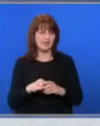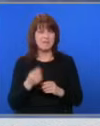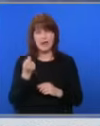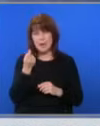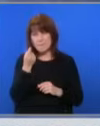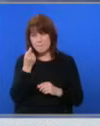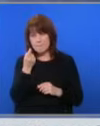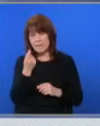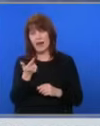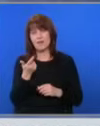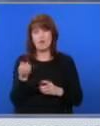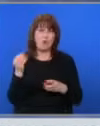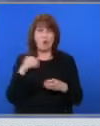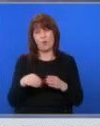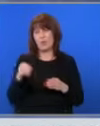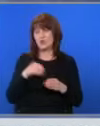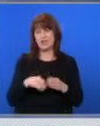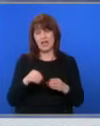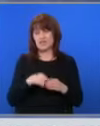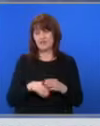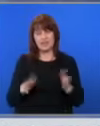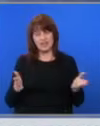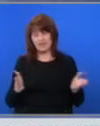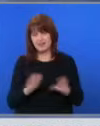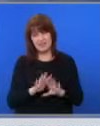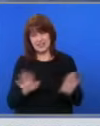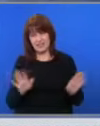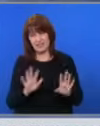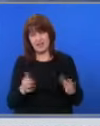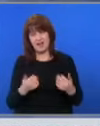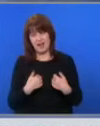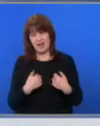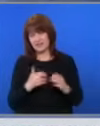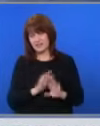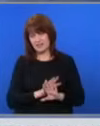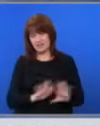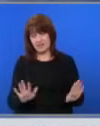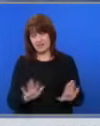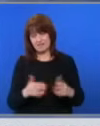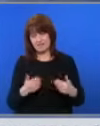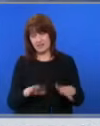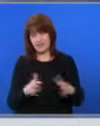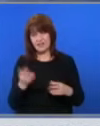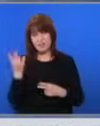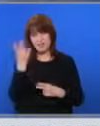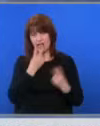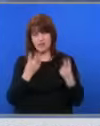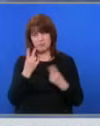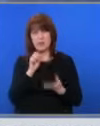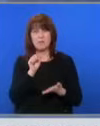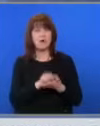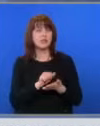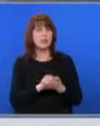малко понаучаствах се. Те, ако ти се участва, участвай. Но аз повече не искам да разбирам от медиите